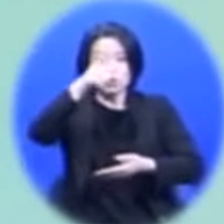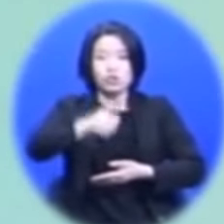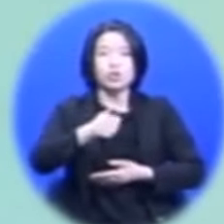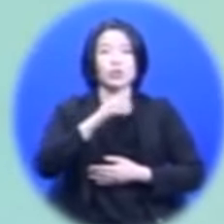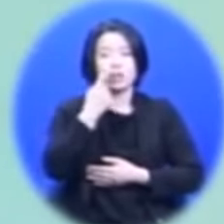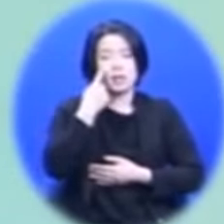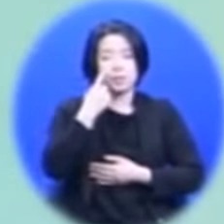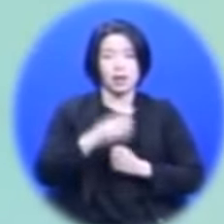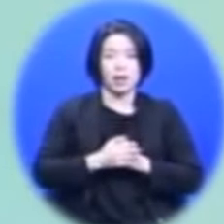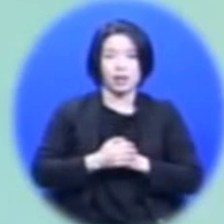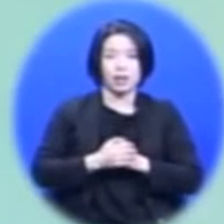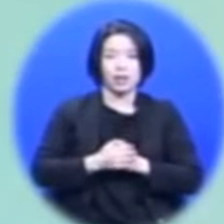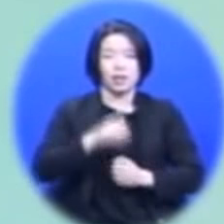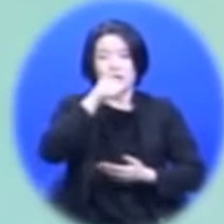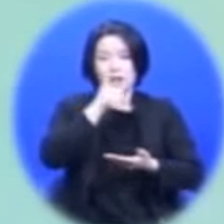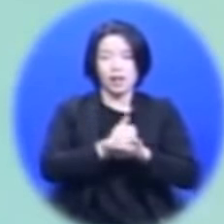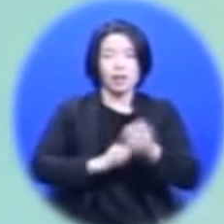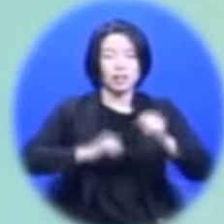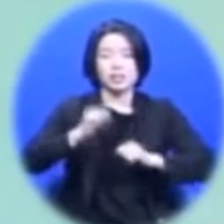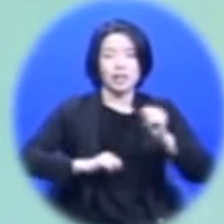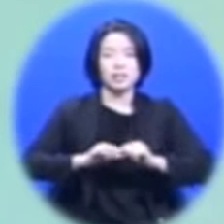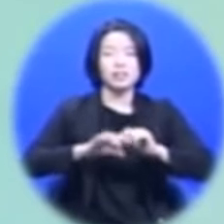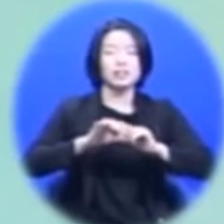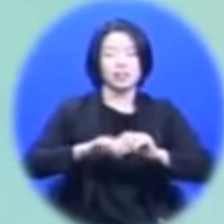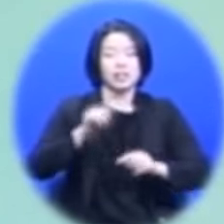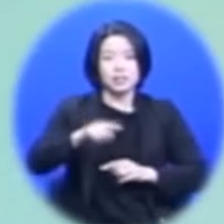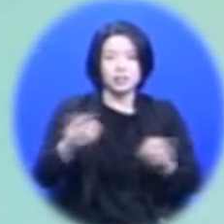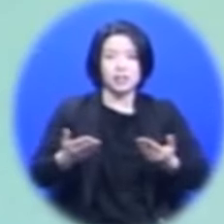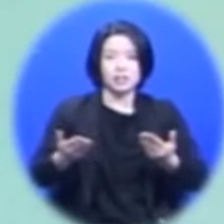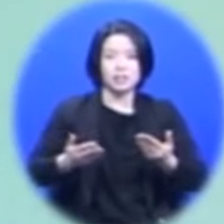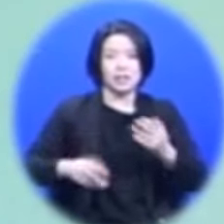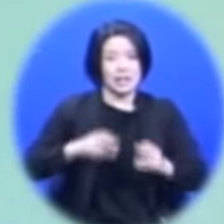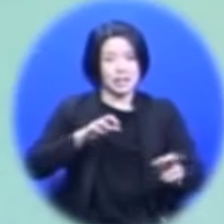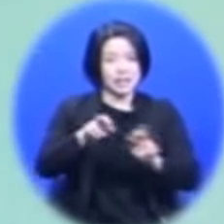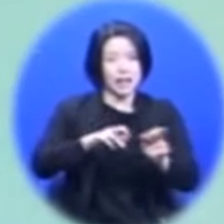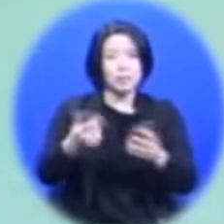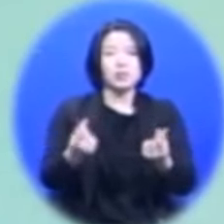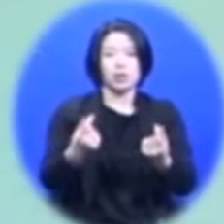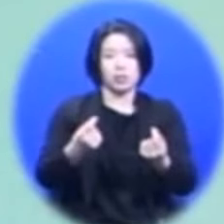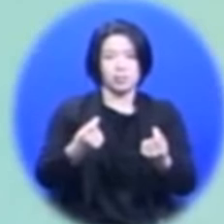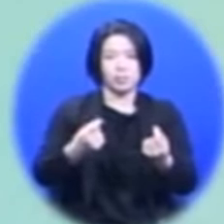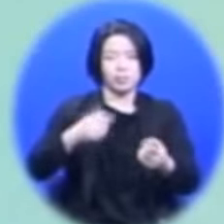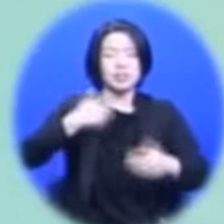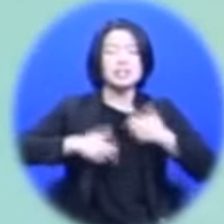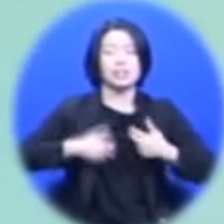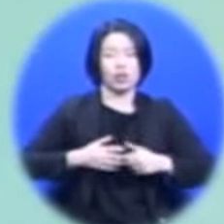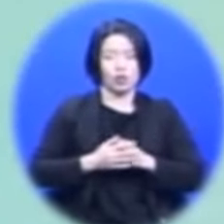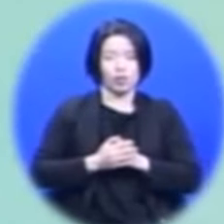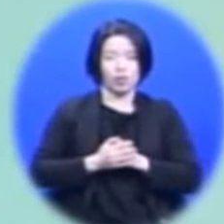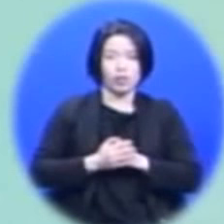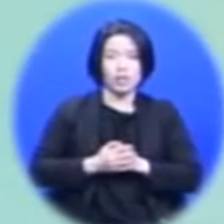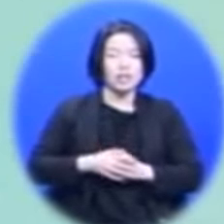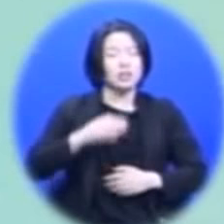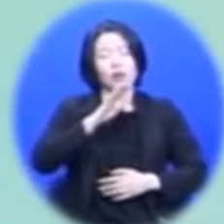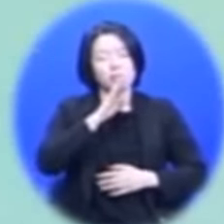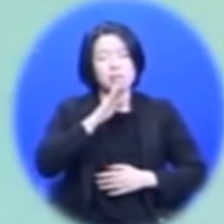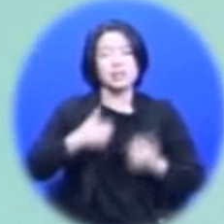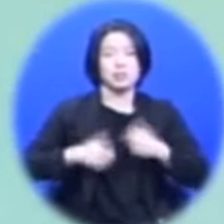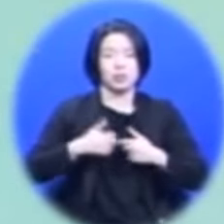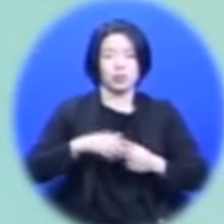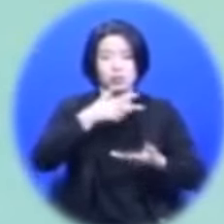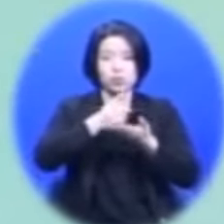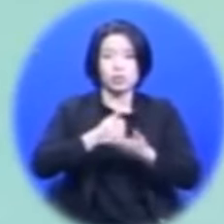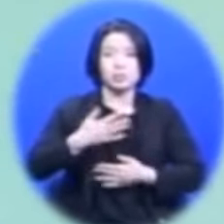않는 것을 한번 게임처럼 한번 즐겨보세요. 흥미롭습니다. 주님은 나를 정말 죄 짓지